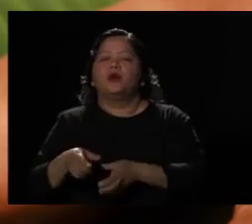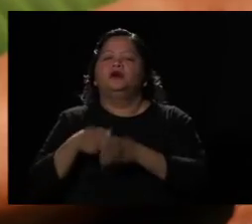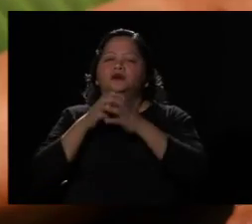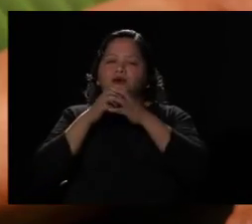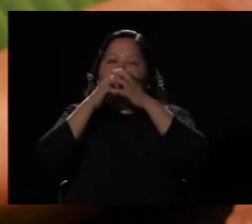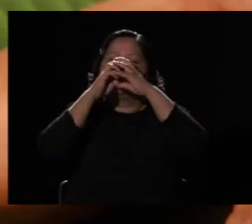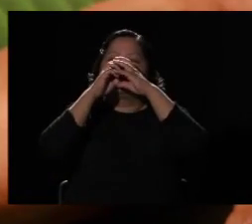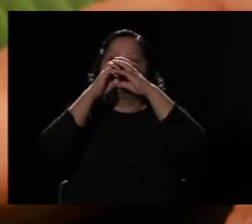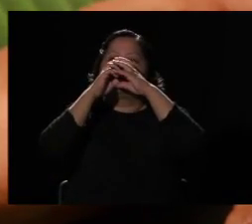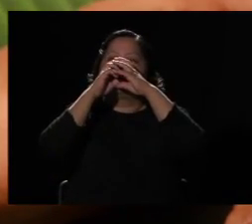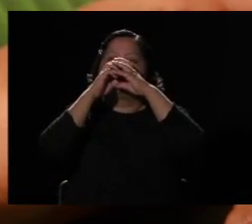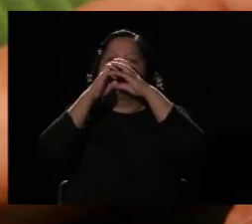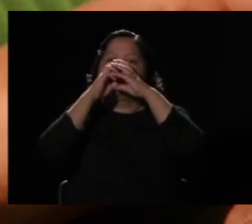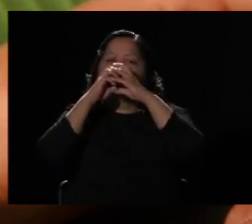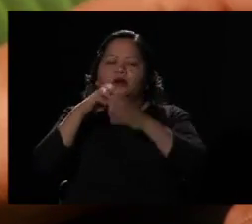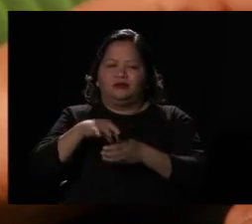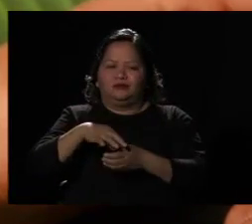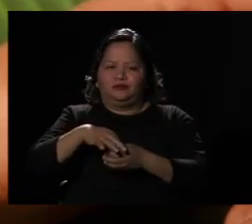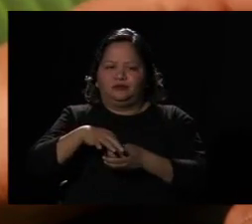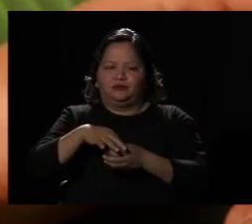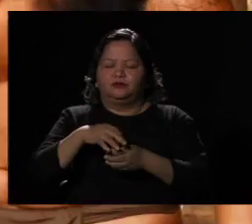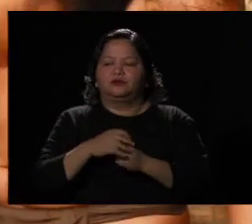Amot lanyan nidok.